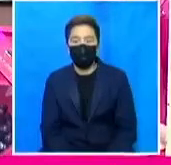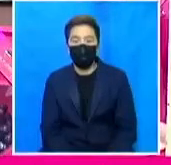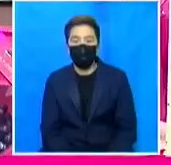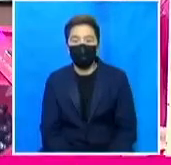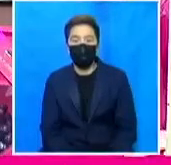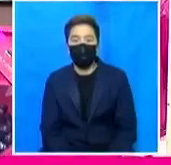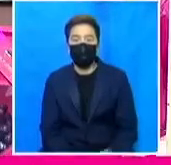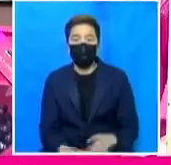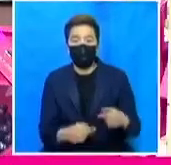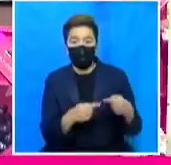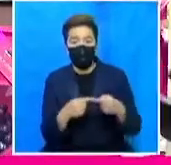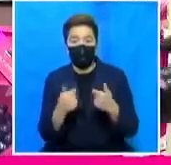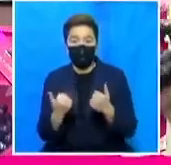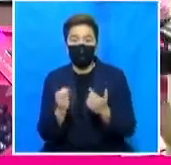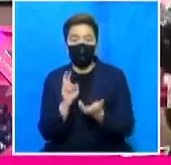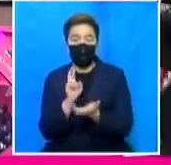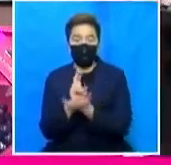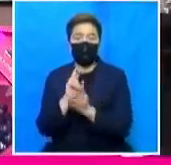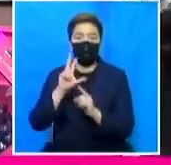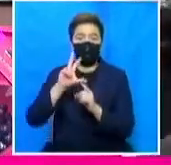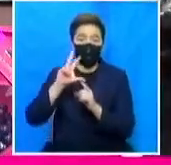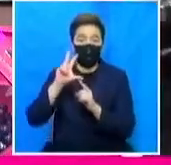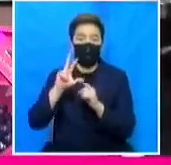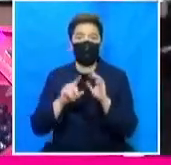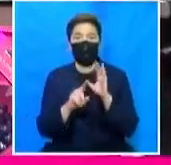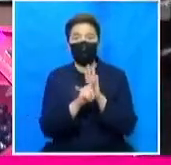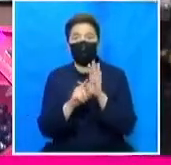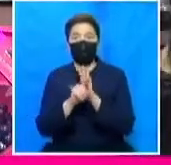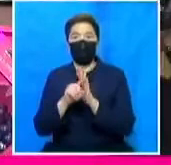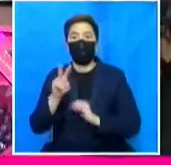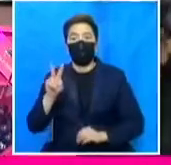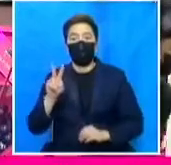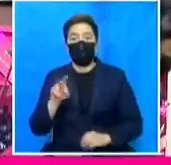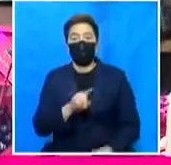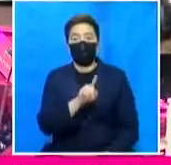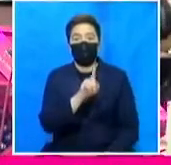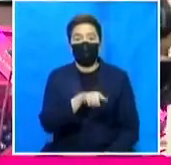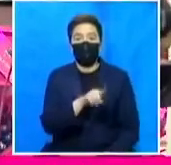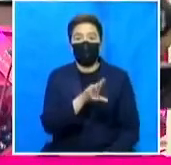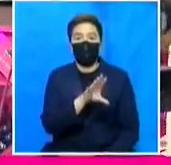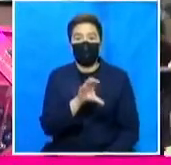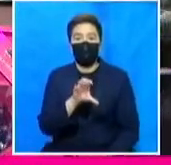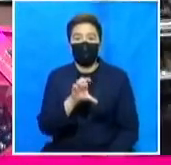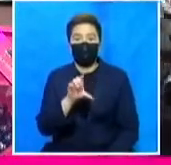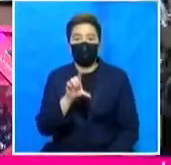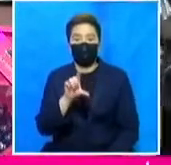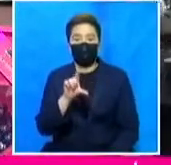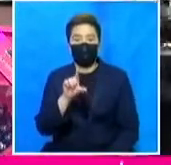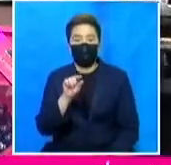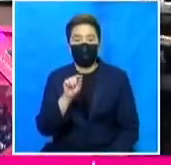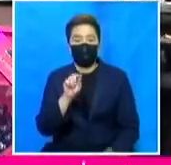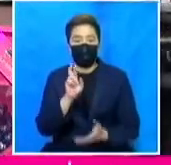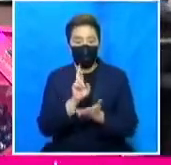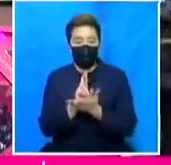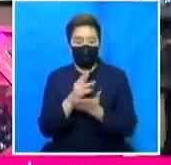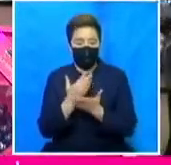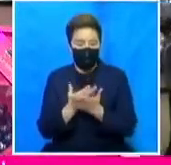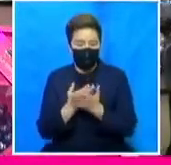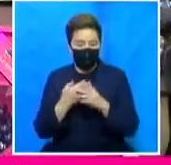ต่อไปจะทำการออกรางวัลอันดับที่3ออก2ครั้ง 1,526 อันดับอันดับละ 20,000 บ